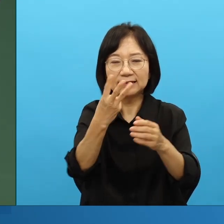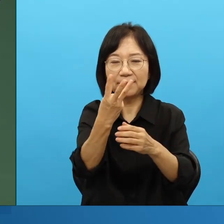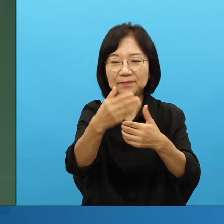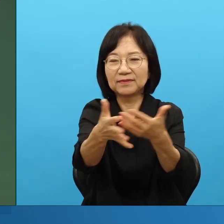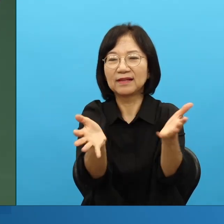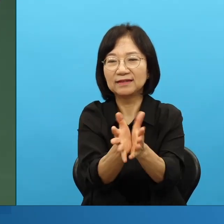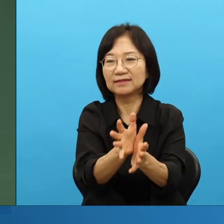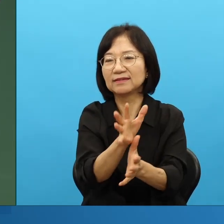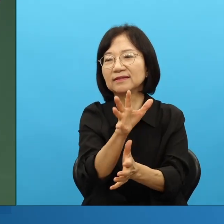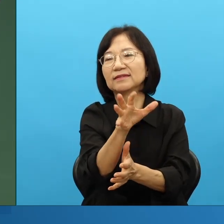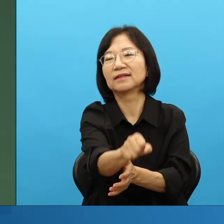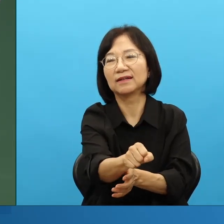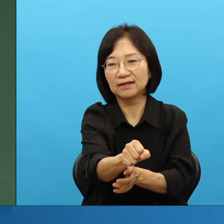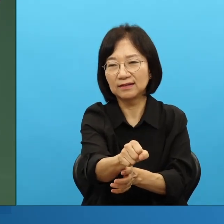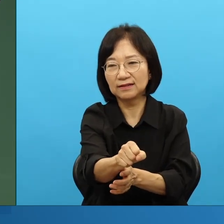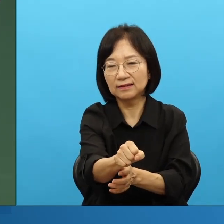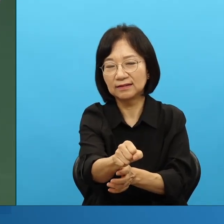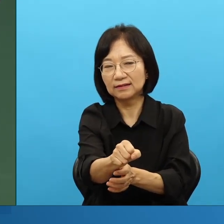非常有名的歌剧、音乐剧全部都是三个组织编排出来的，